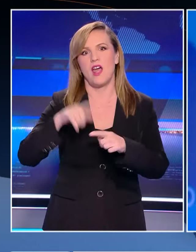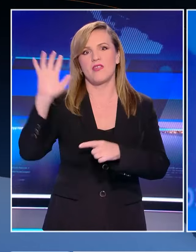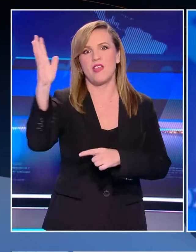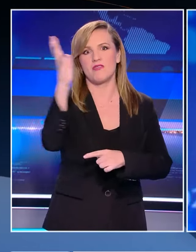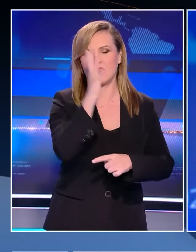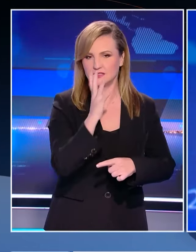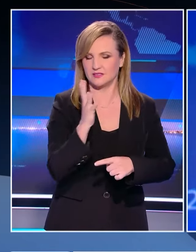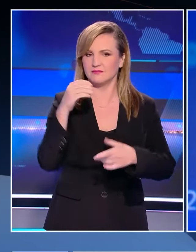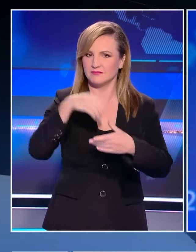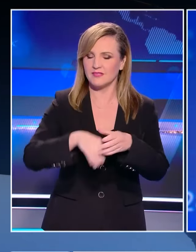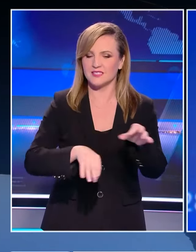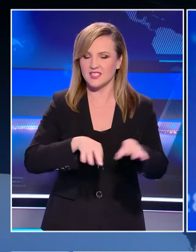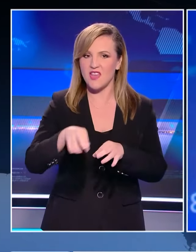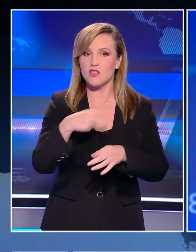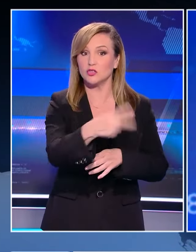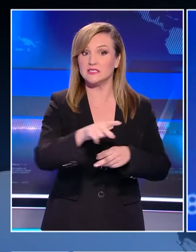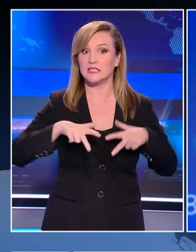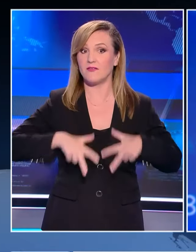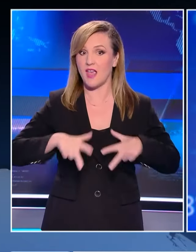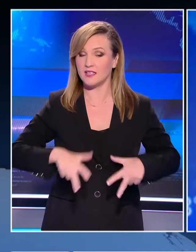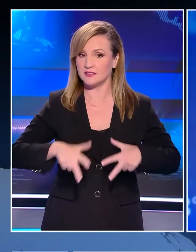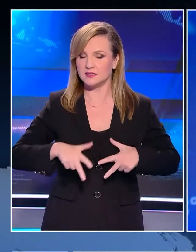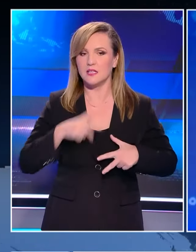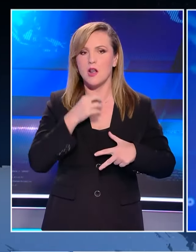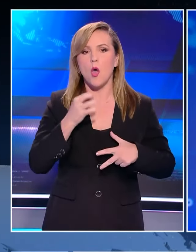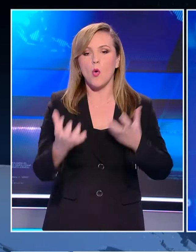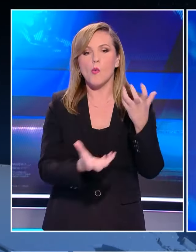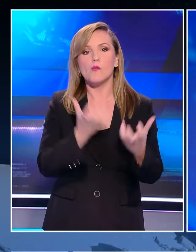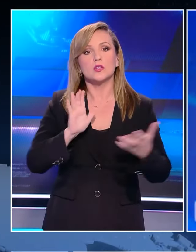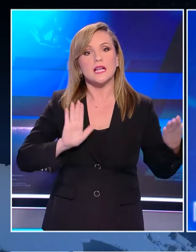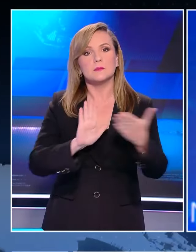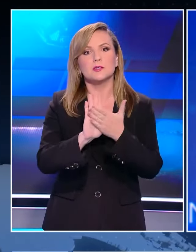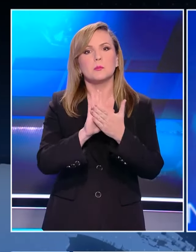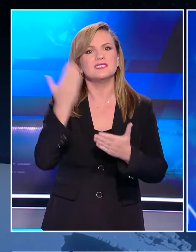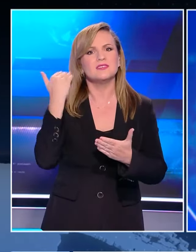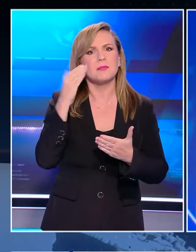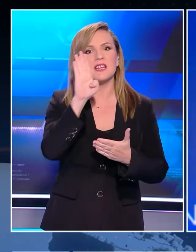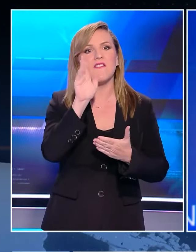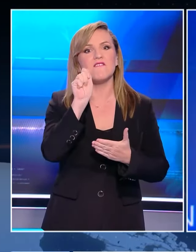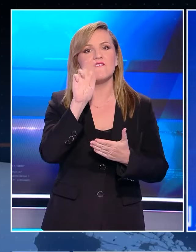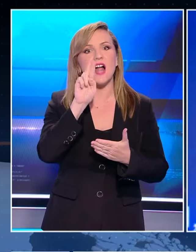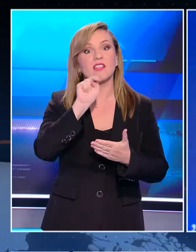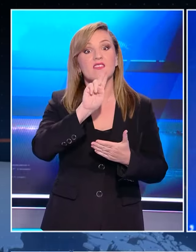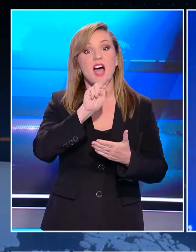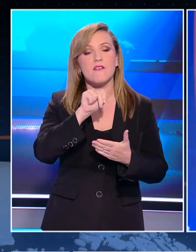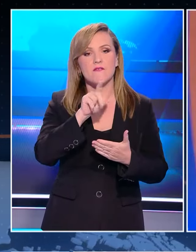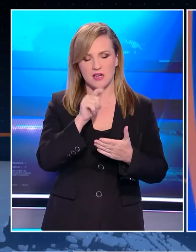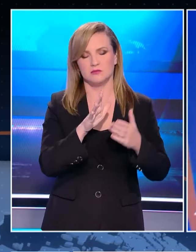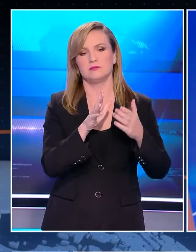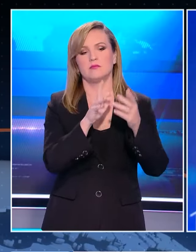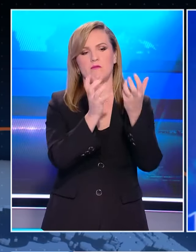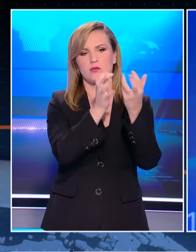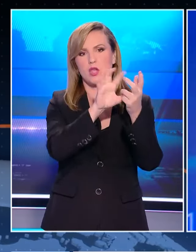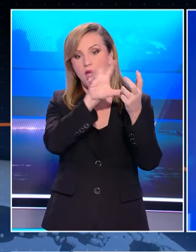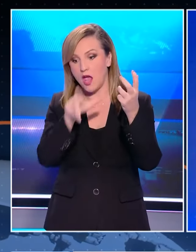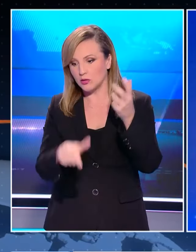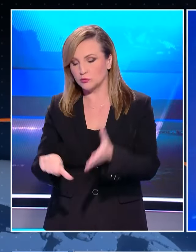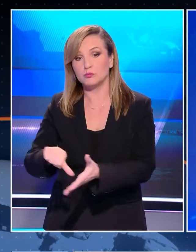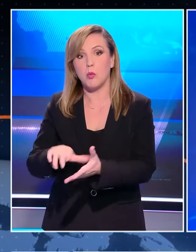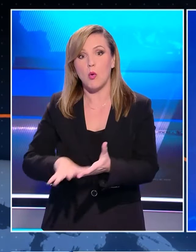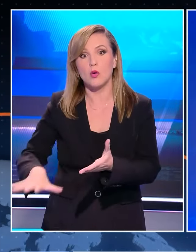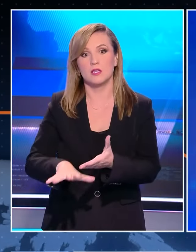περιλαμβάνει μεταξύ άλλων το σχέδιο της κυβέρνησης για την επόμενη μέρα της φωτιάς στο Βαρνάβα, η οποία έφτασε μέχρι και τον αστικό ιστό. Χθες,